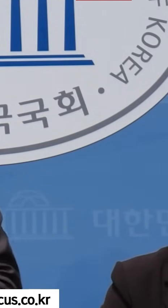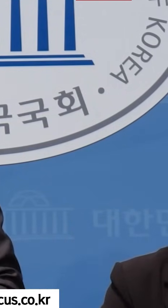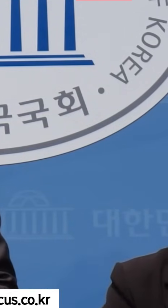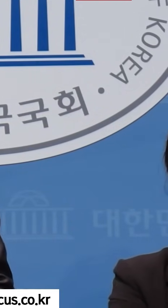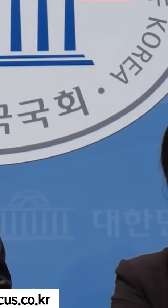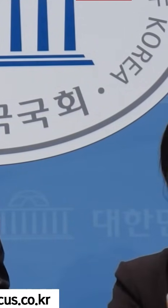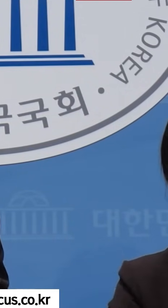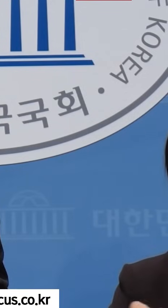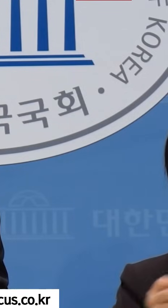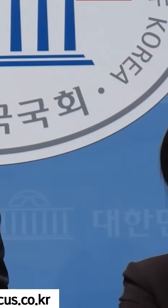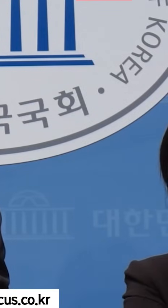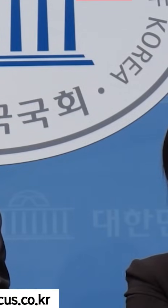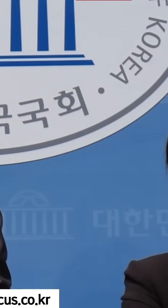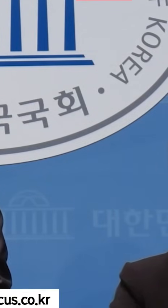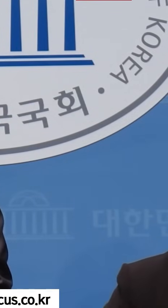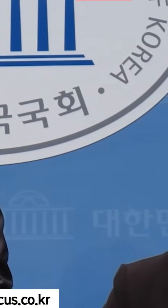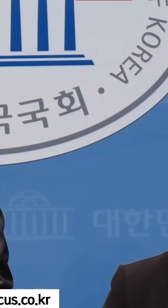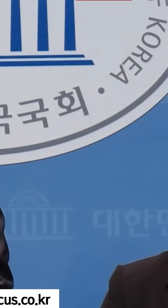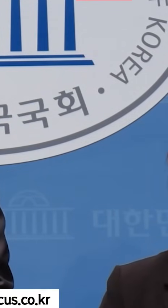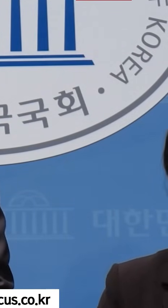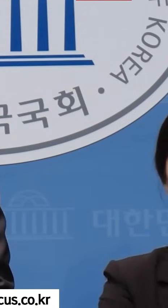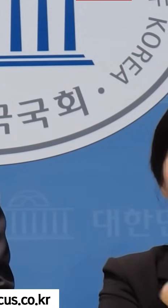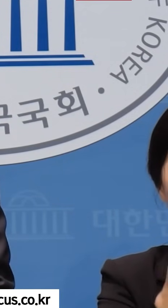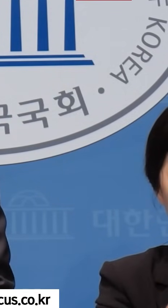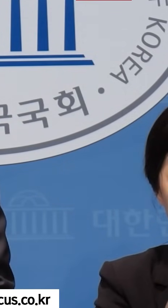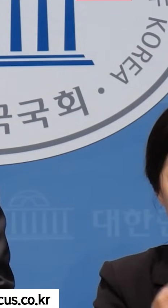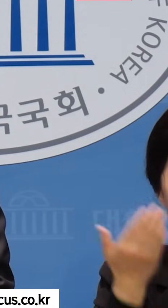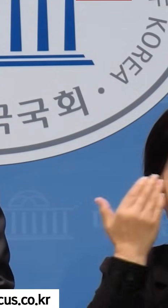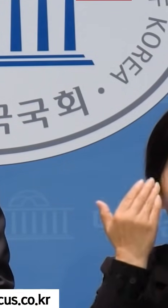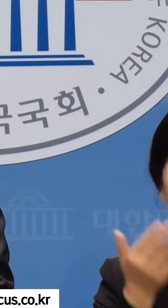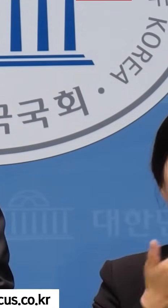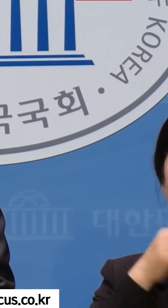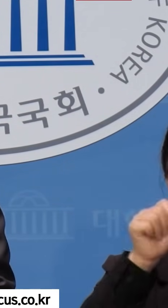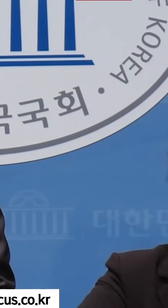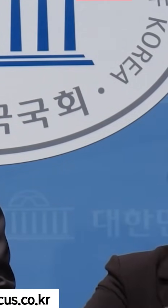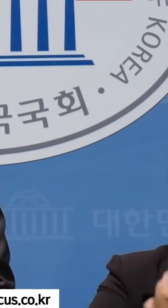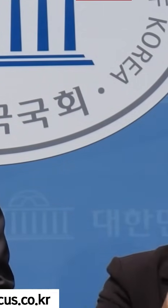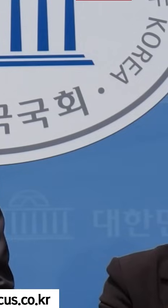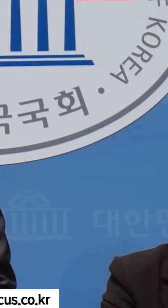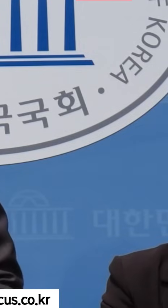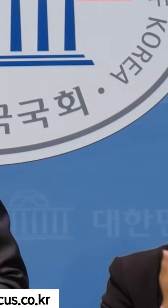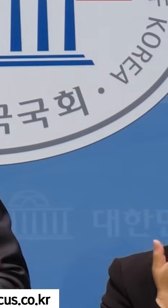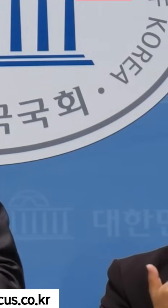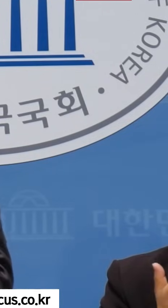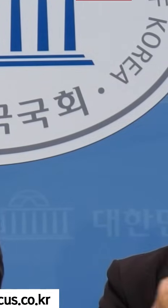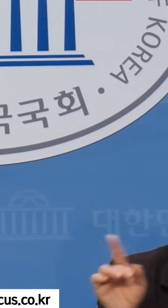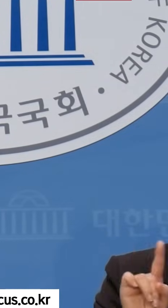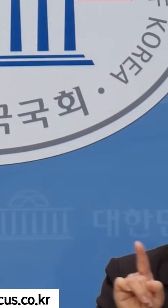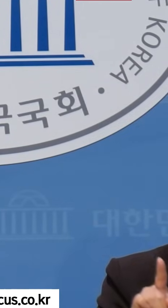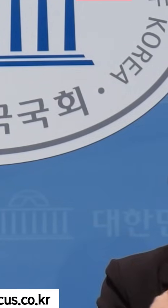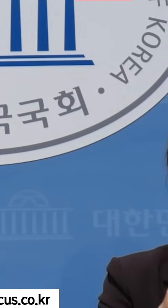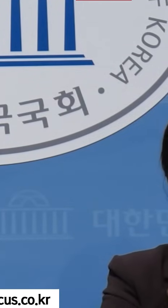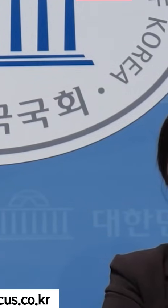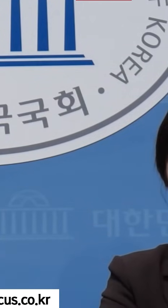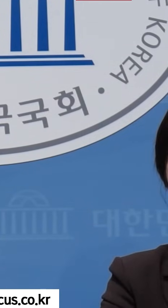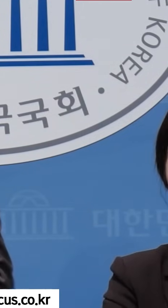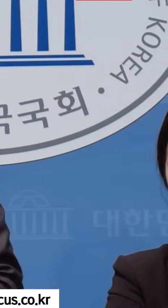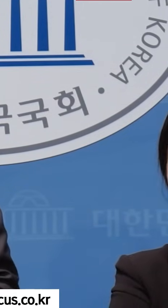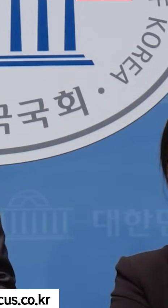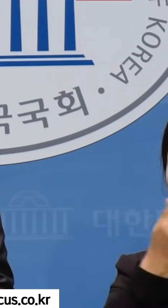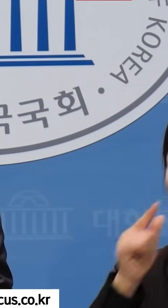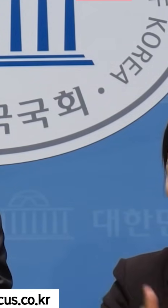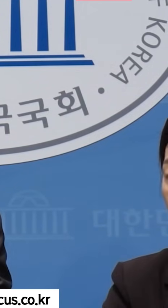하였다. 이러한 최순실의 몰상식한 행위를 가능하게 한 것은 윤석열,